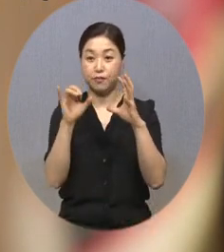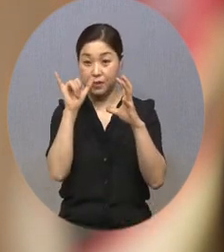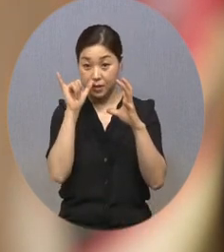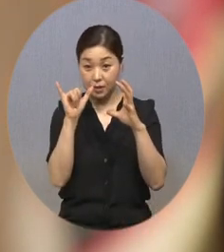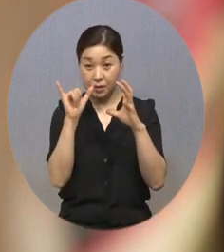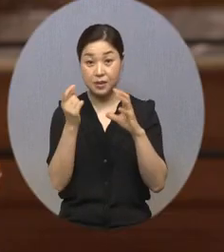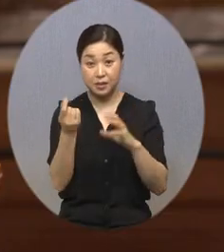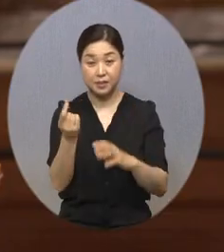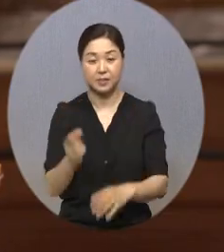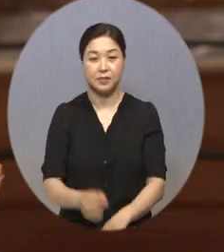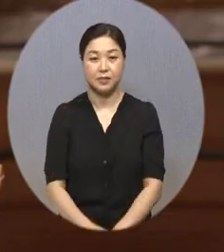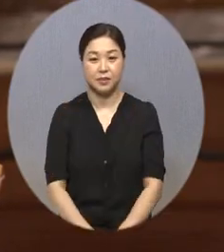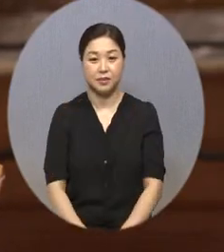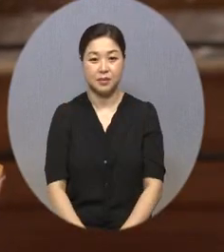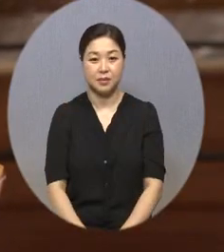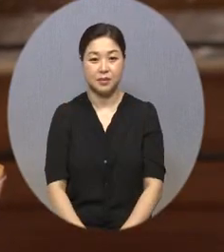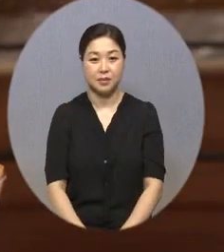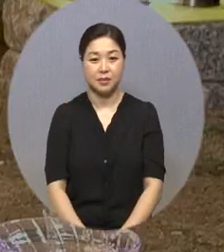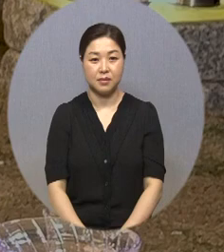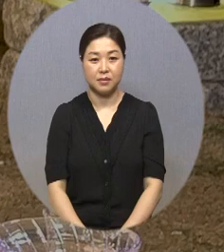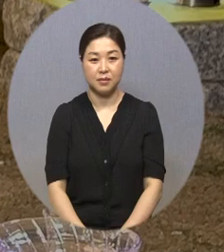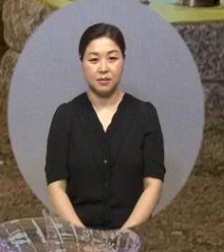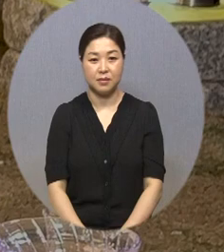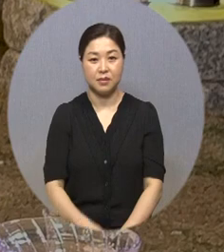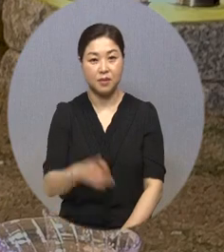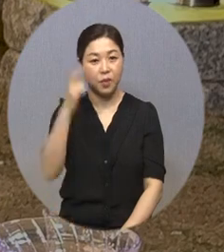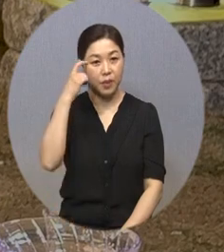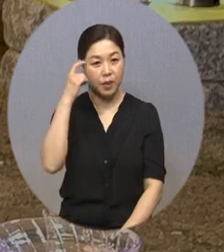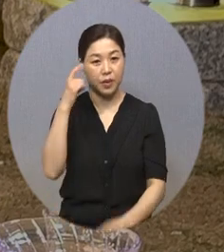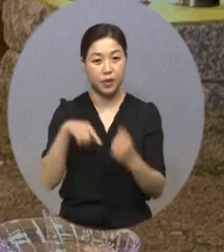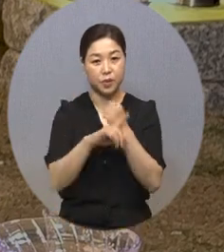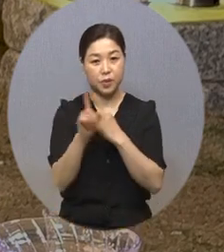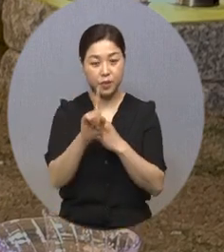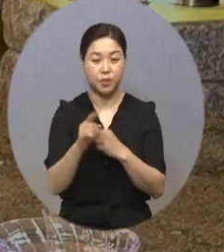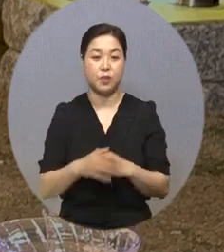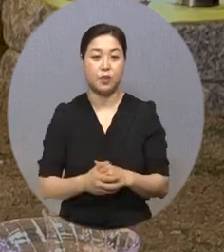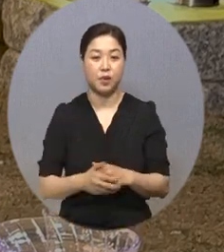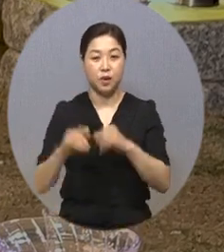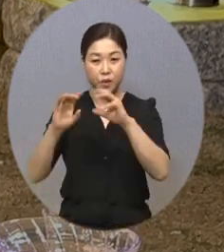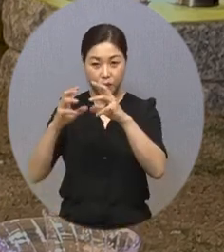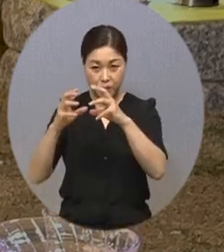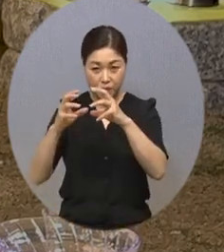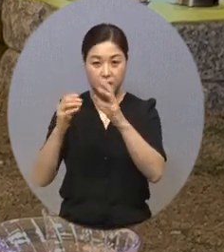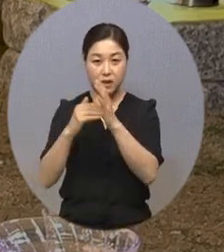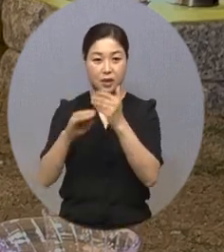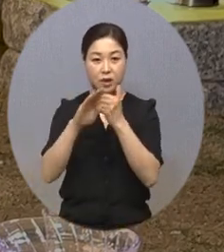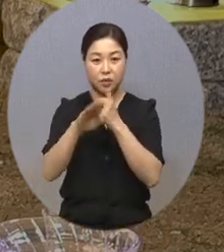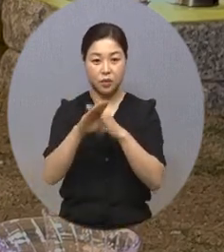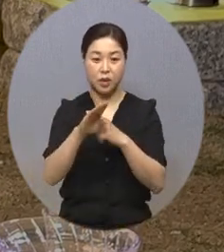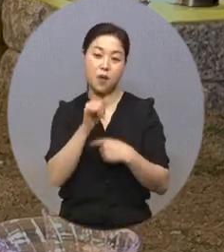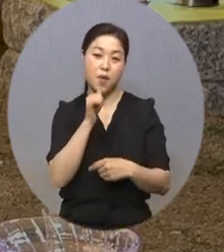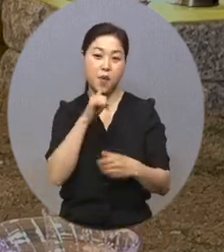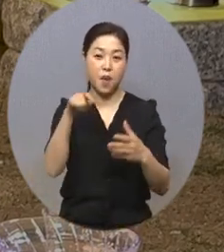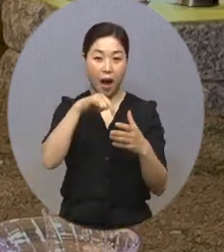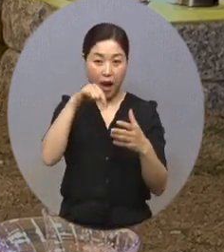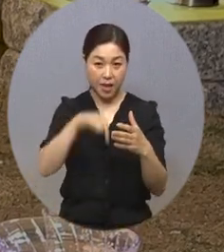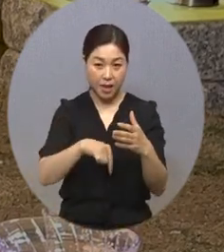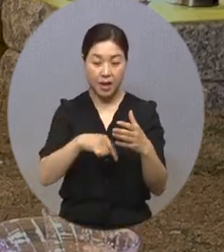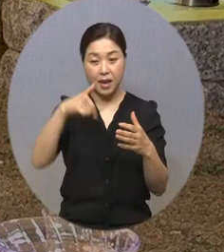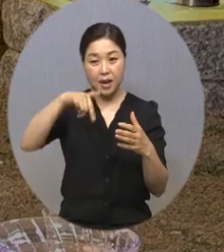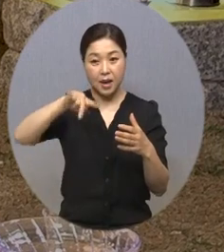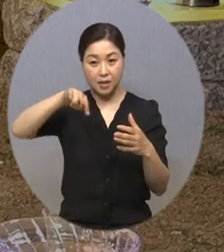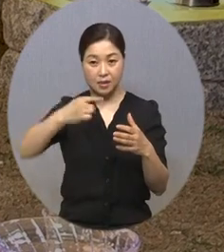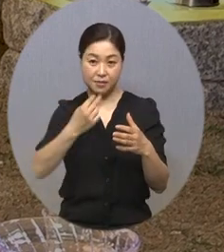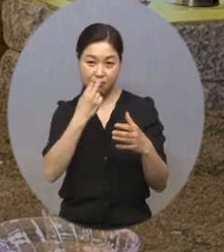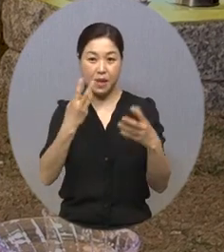올려지고 말이야 왜 이러지 마요 라코스테 날지 커 에는 코 안에 가스가 감자 이것들 아